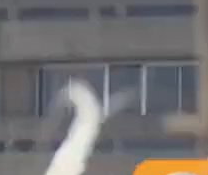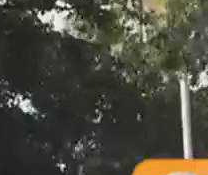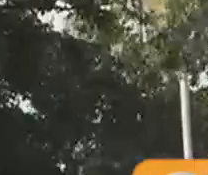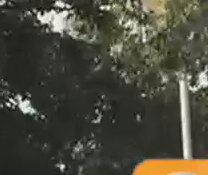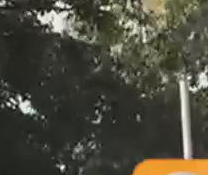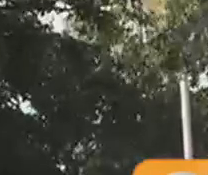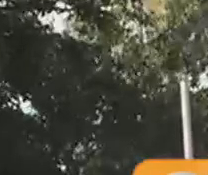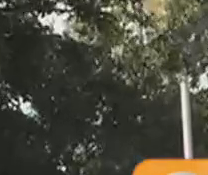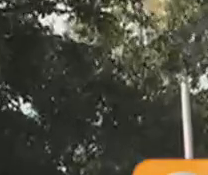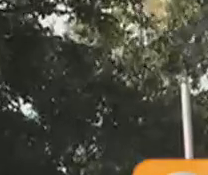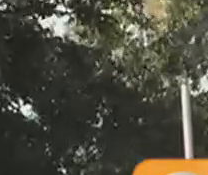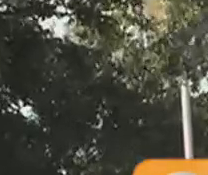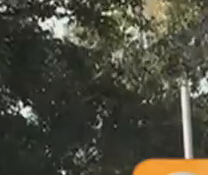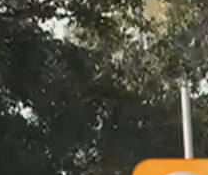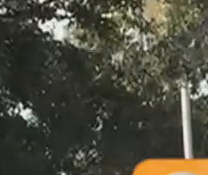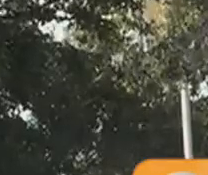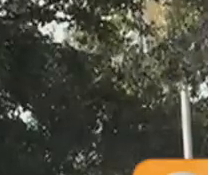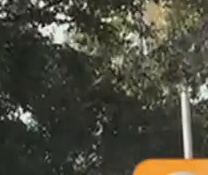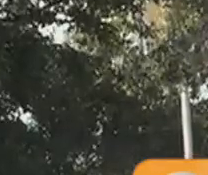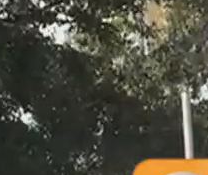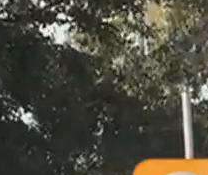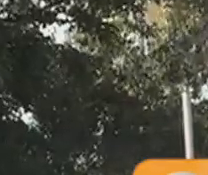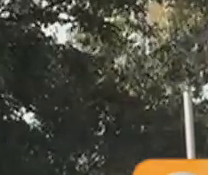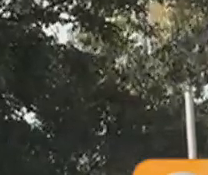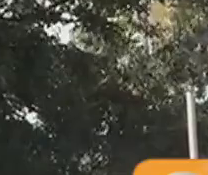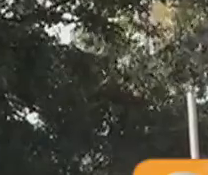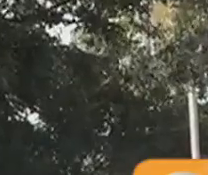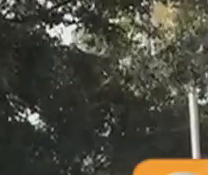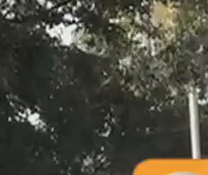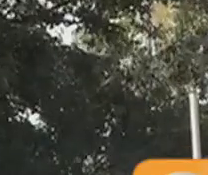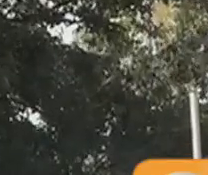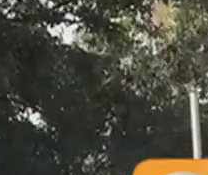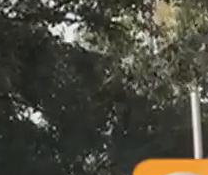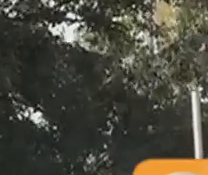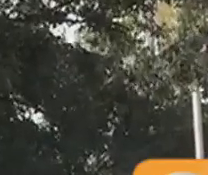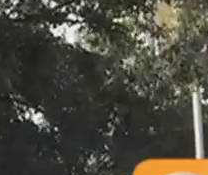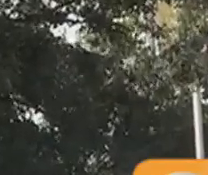huku wakitoa ujumbe wa rambirambi. Mashirima Kapombe, Runinga Citizen.